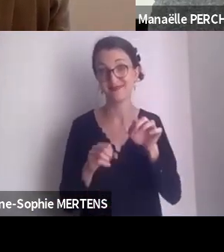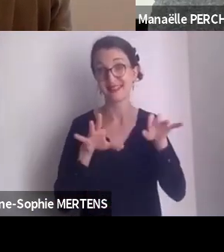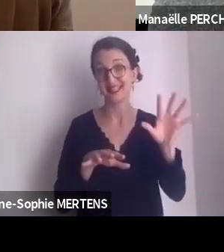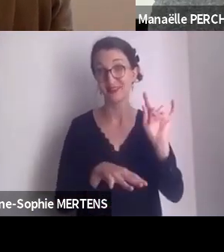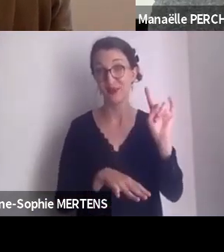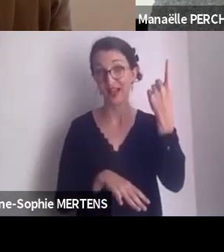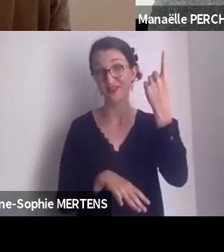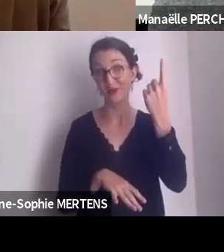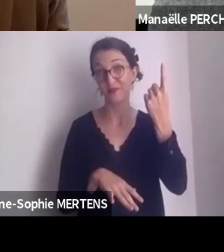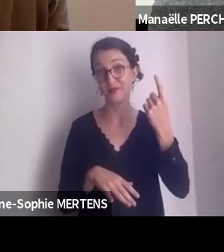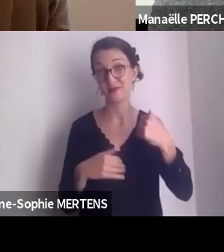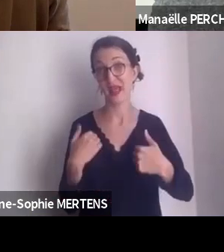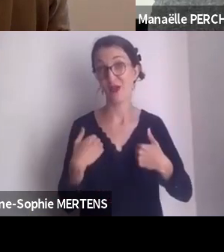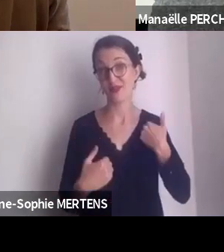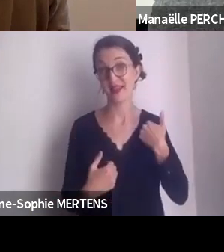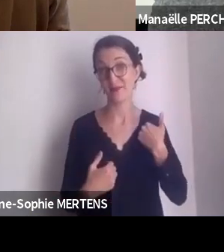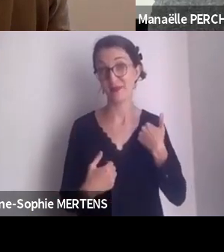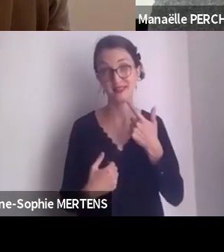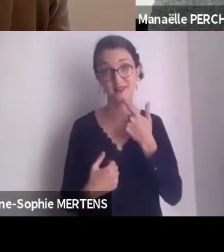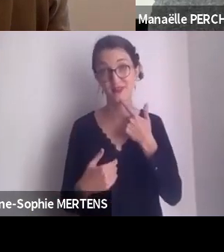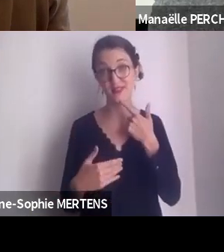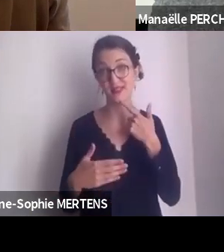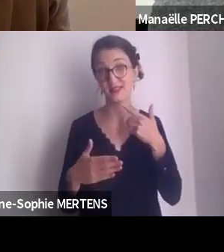c'est. La difficulté, on sait ce que c'est.